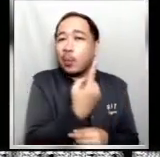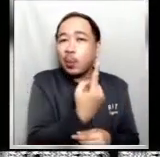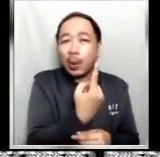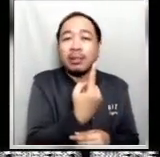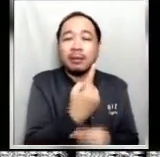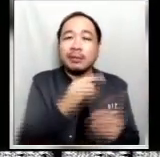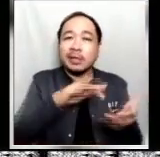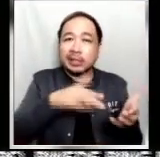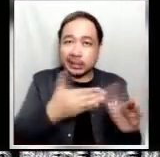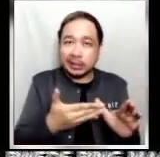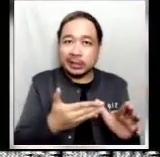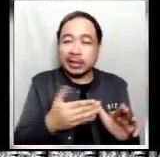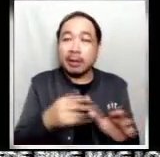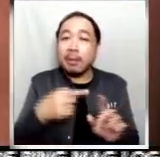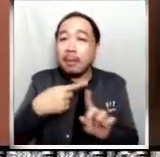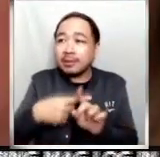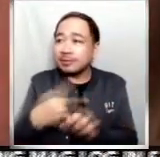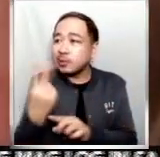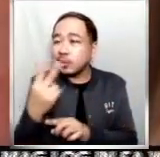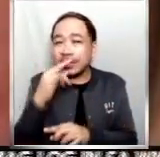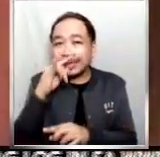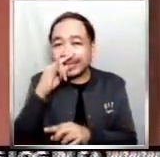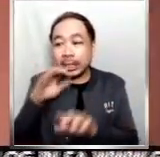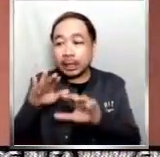patuloy na hinahanap.